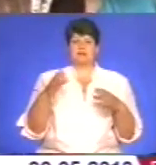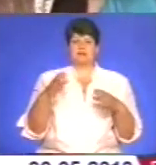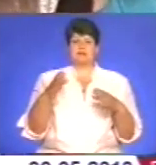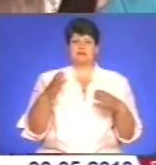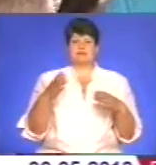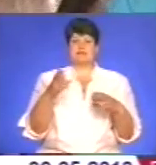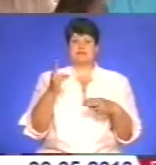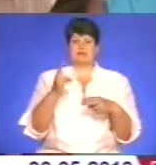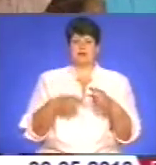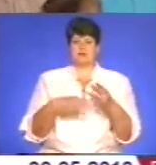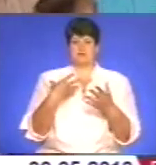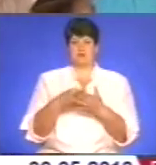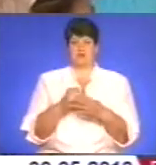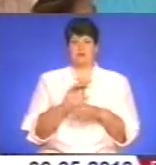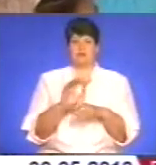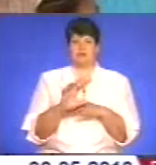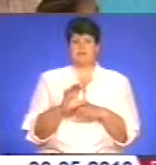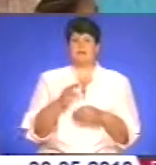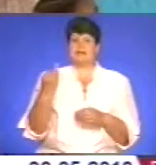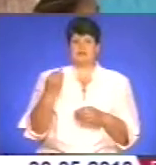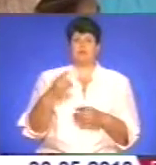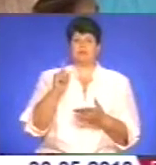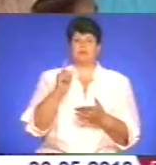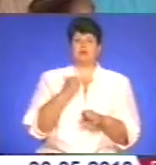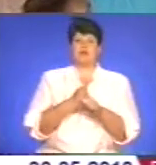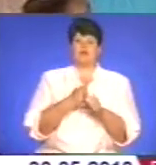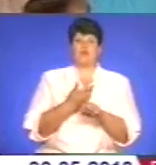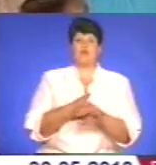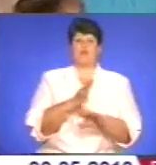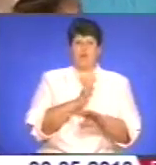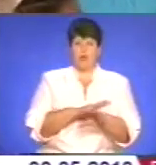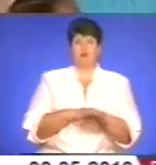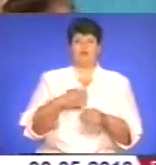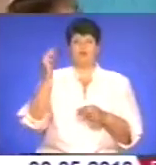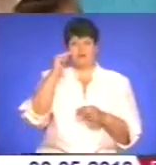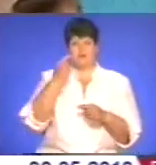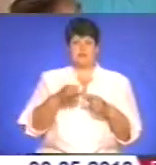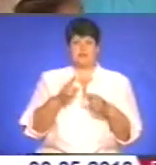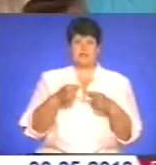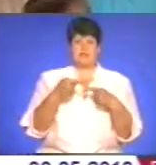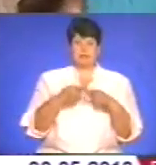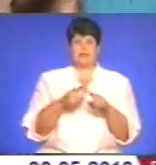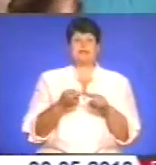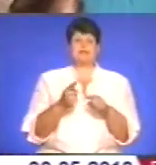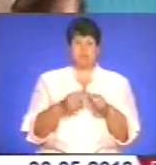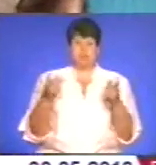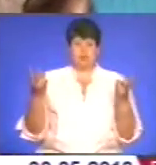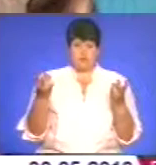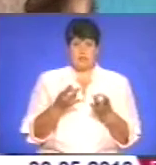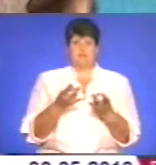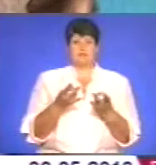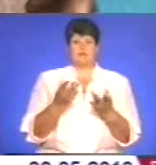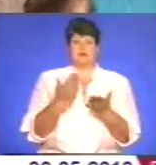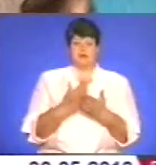зацікавлені сьогодні його наказати, але він повинен зрозуміти, він працював в Польщі, він освоює ці технології, це людям сьогодні потрібно, він сьогодні для